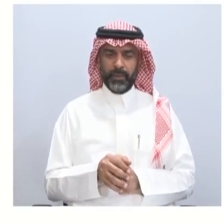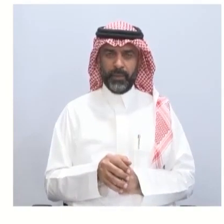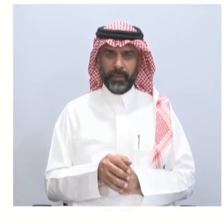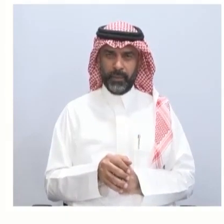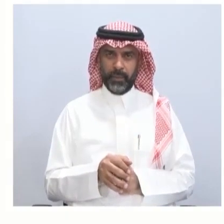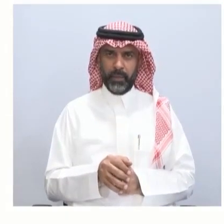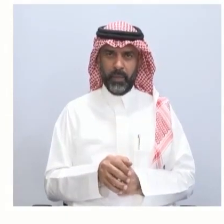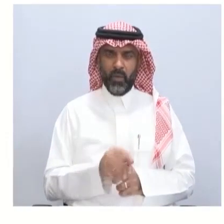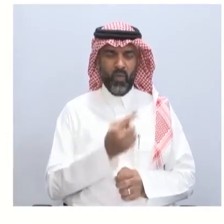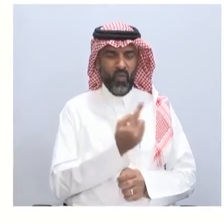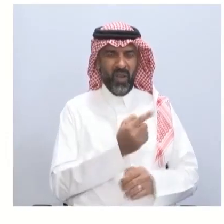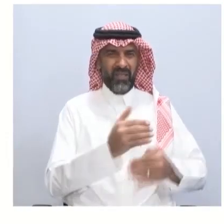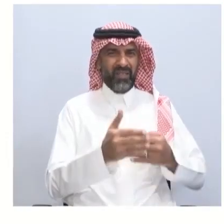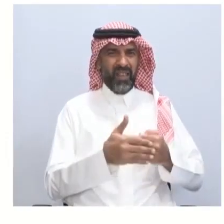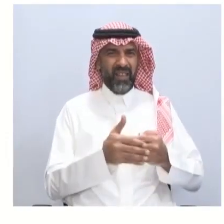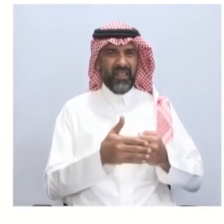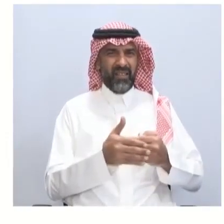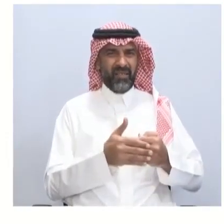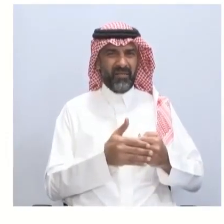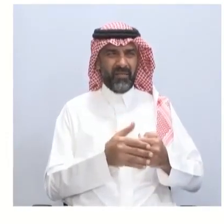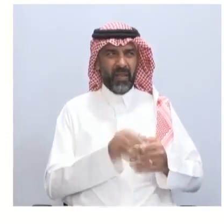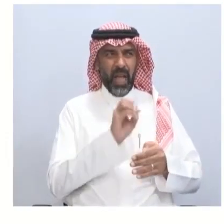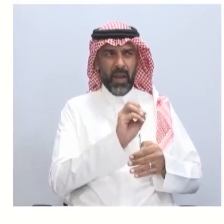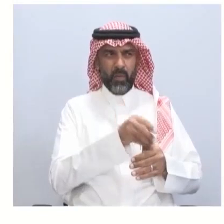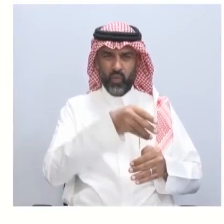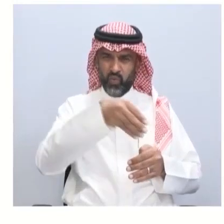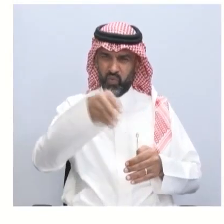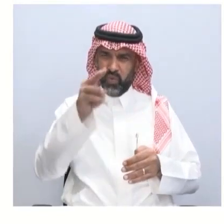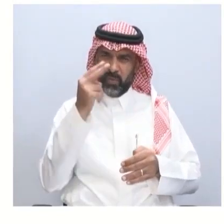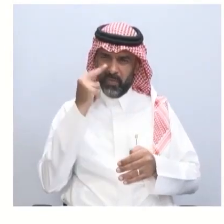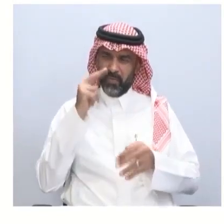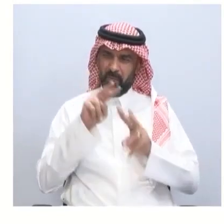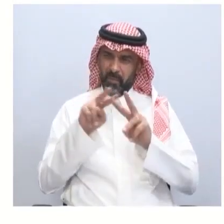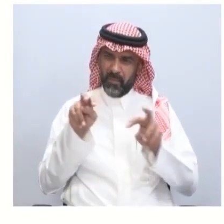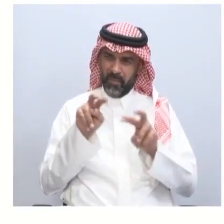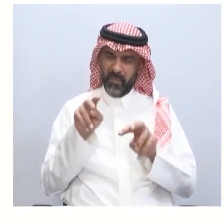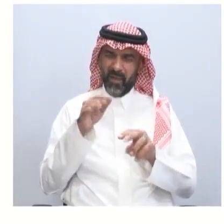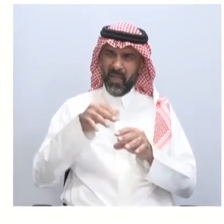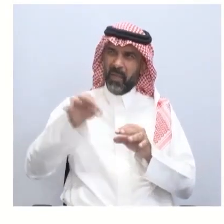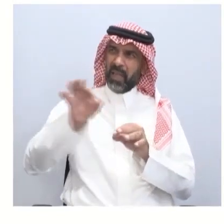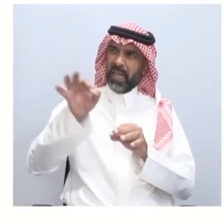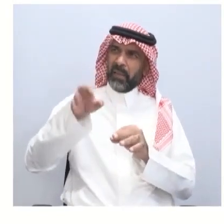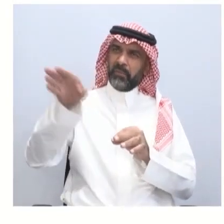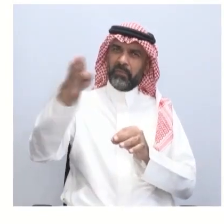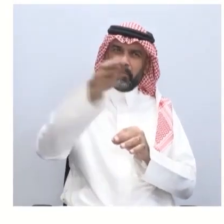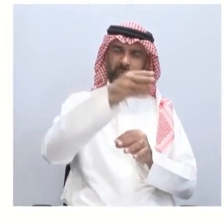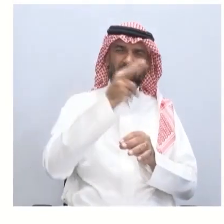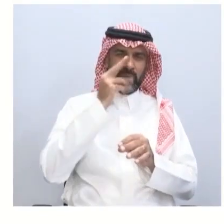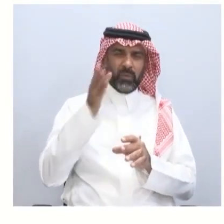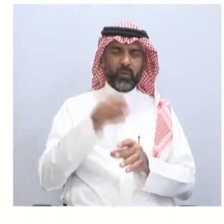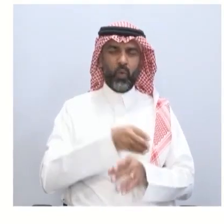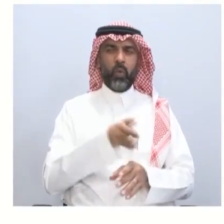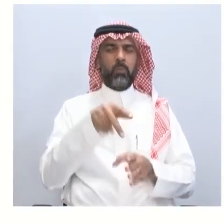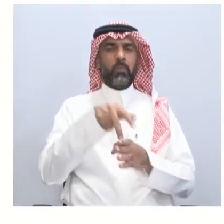احسنتم حينما خرج احد الرعاه او احد من يعمل عند عبيدا فذهب